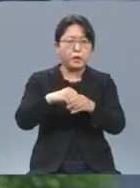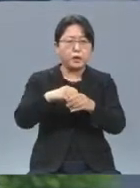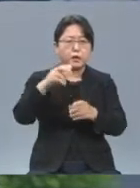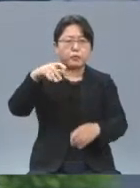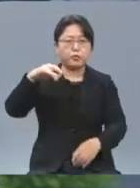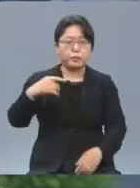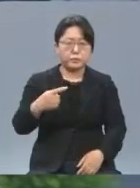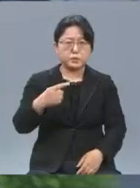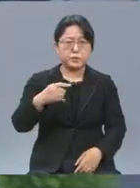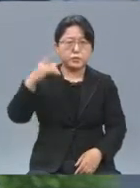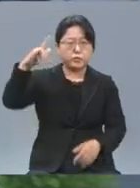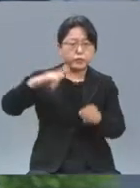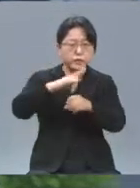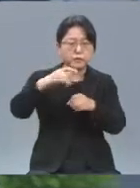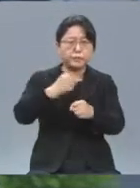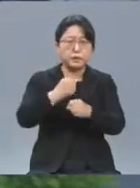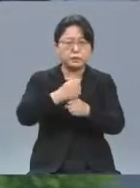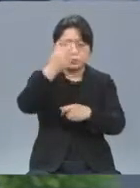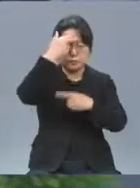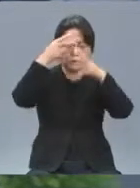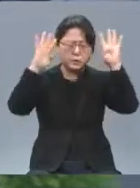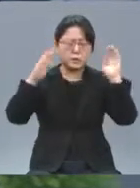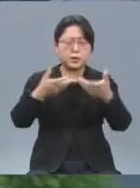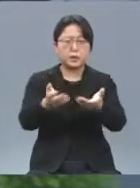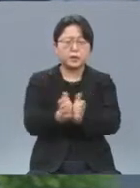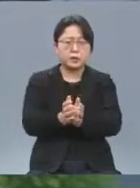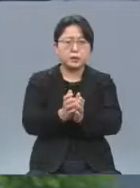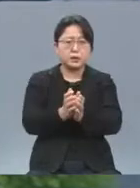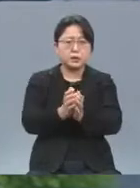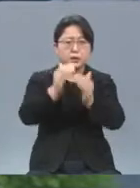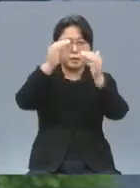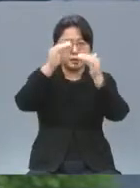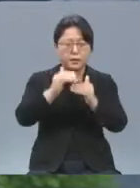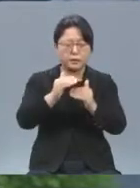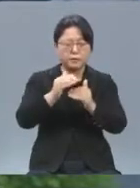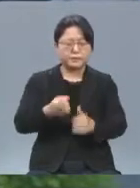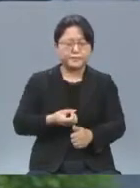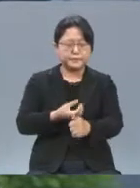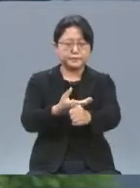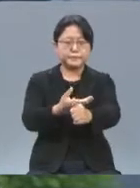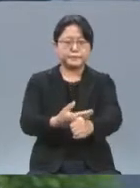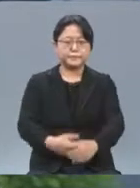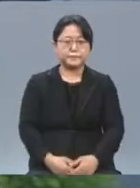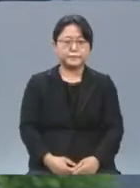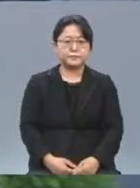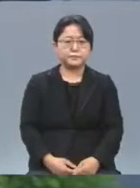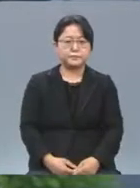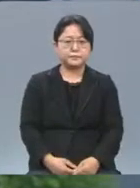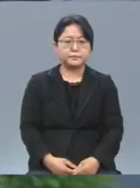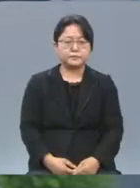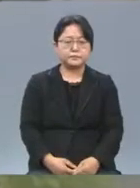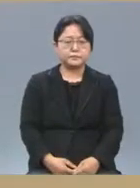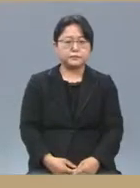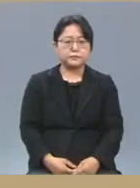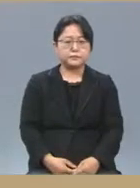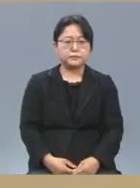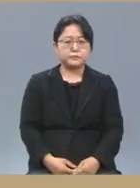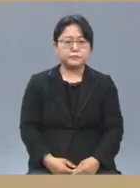큐브 위성을 개발한 조선대 팀인데요. 이들을 김혜정 기자가 만나봤습니다.